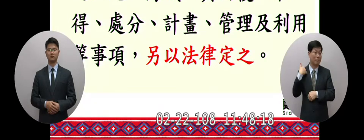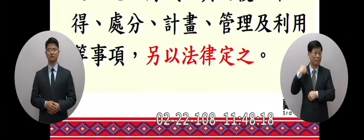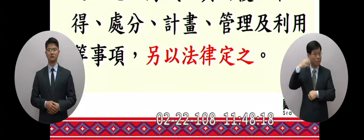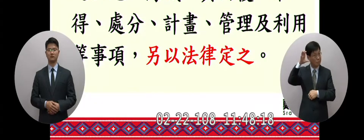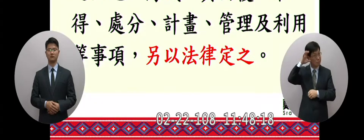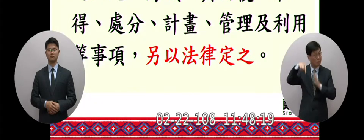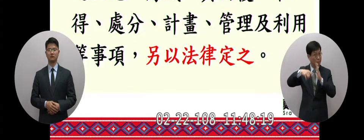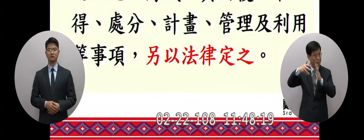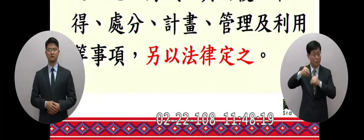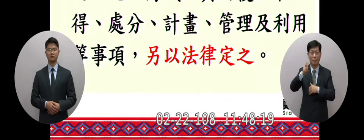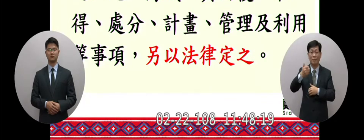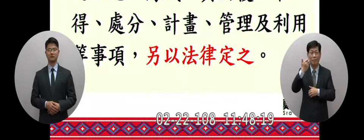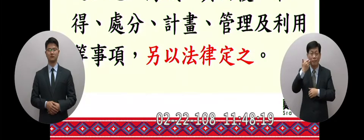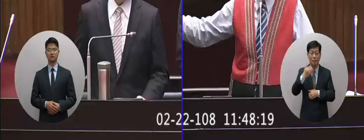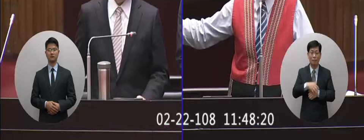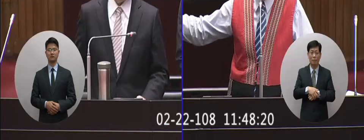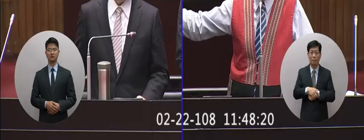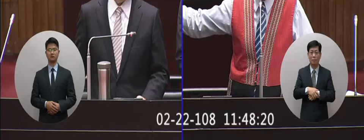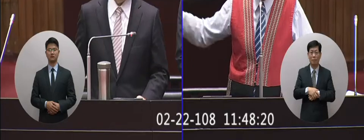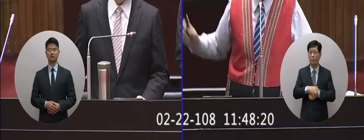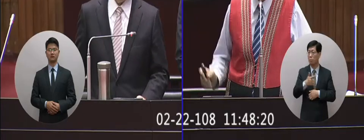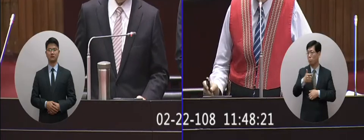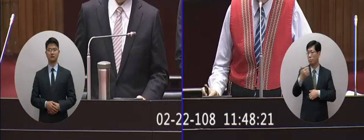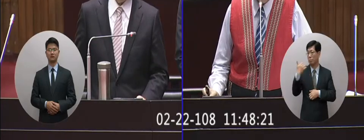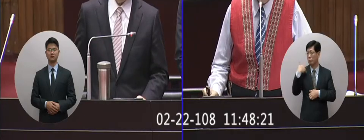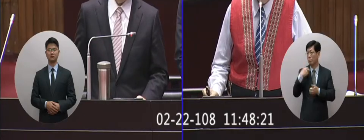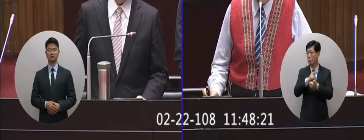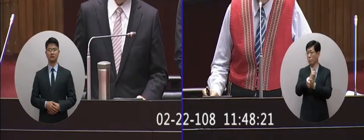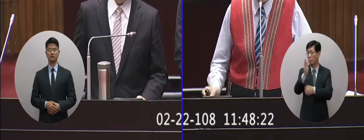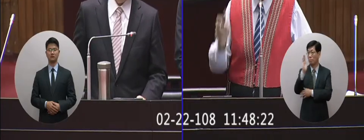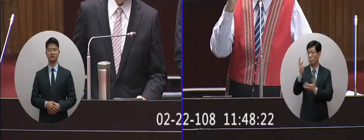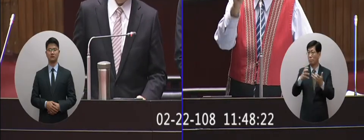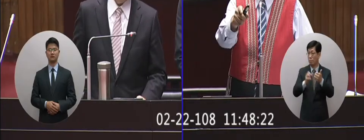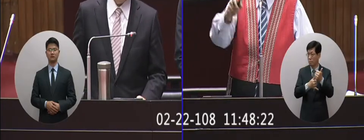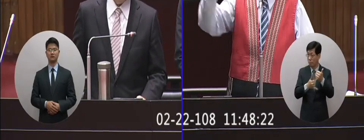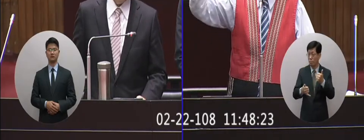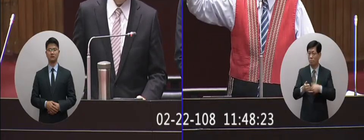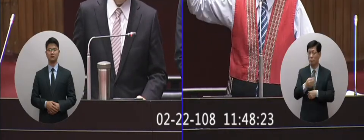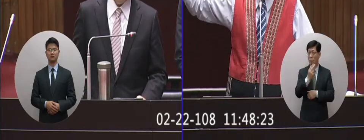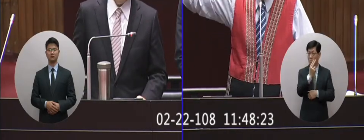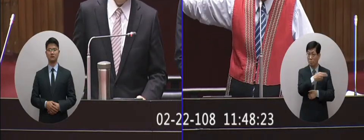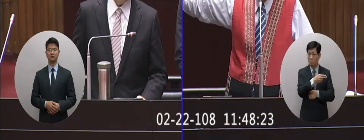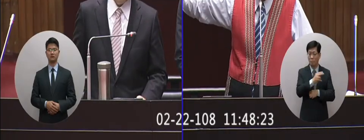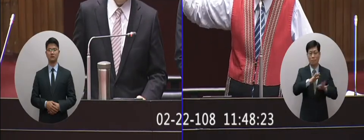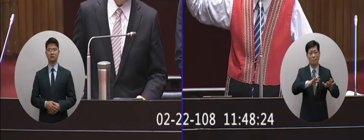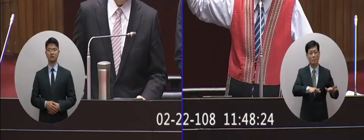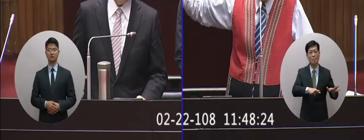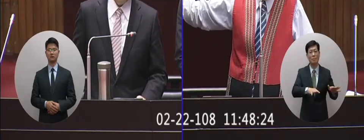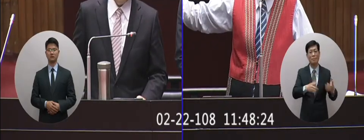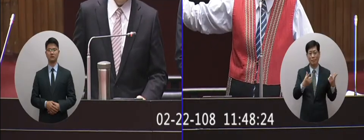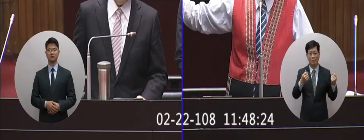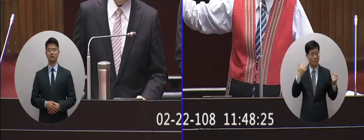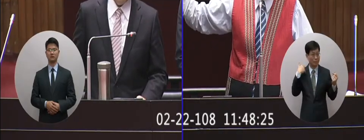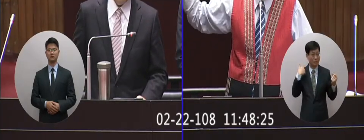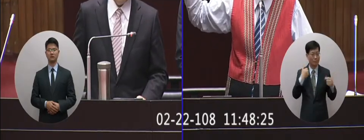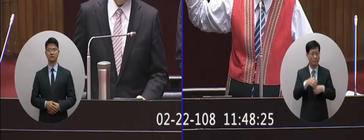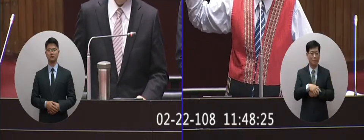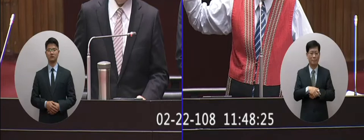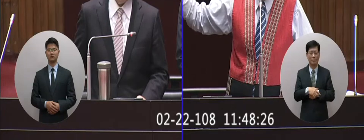苏院长你指定了谁呢？不是指定当时的林政务委员了，你指定的现在也是当时